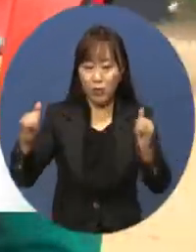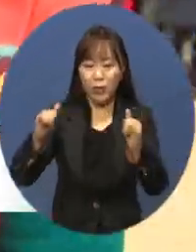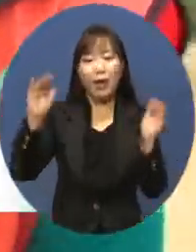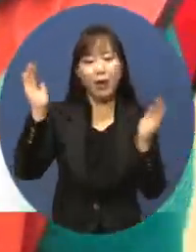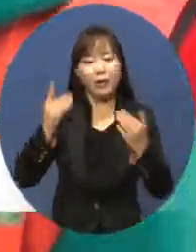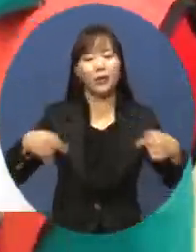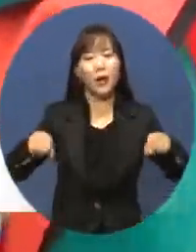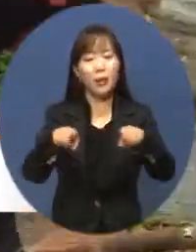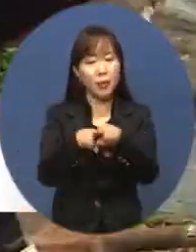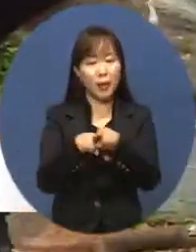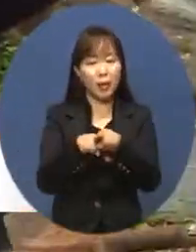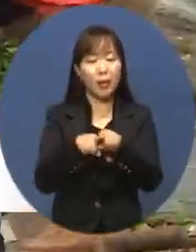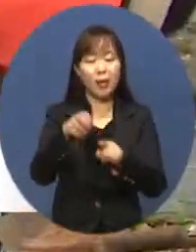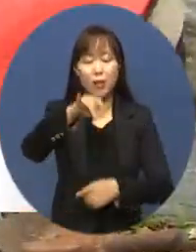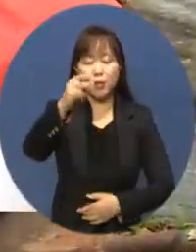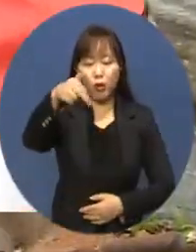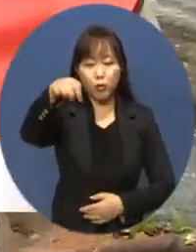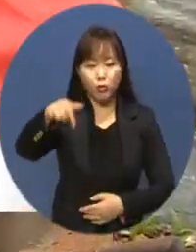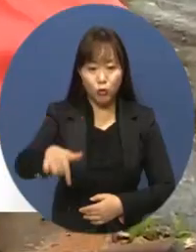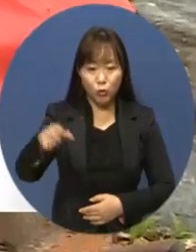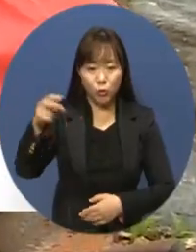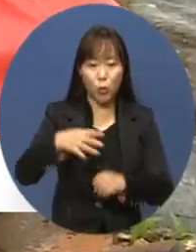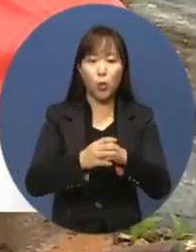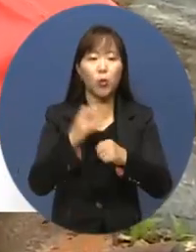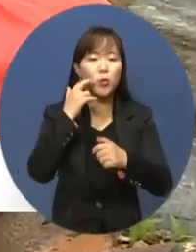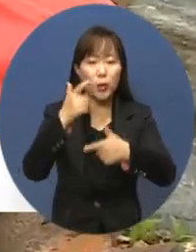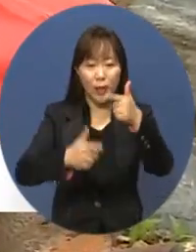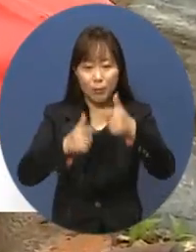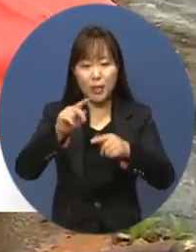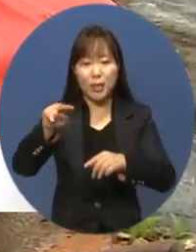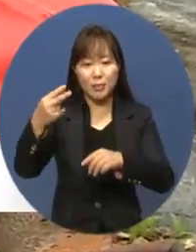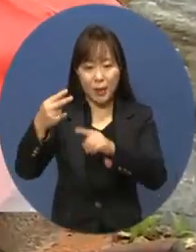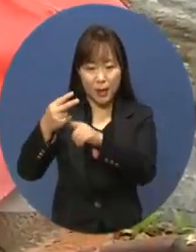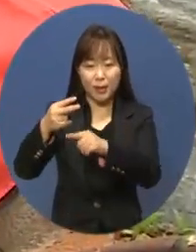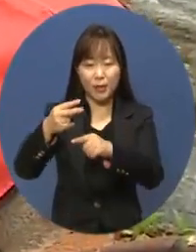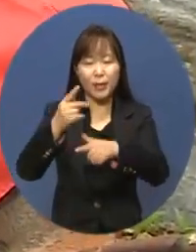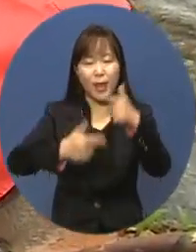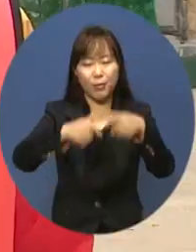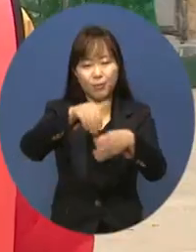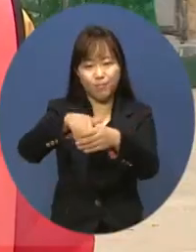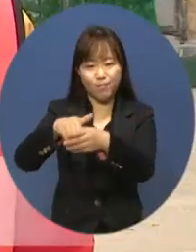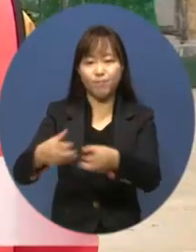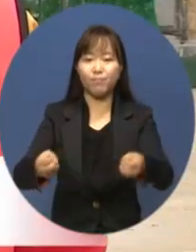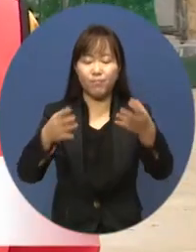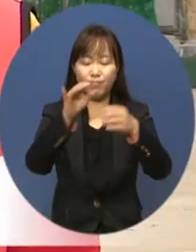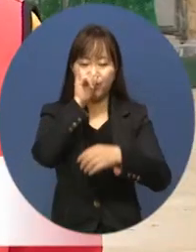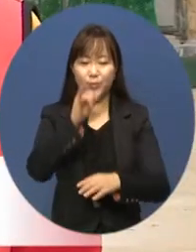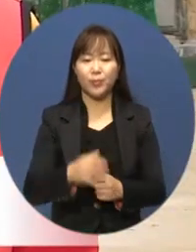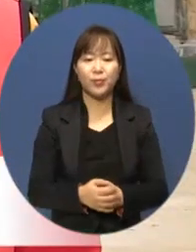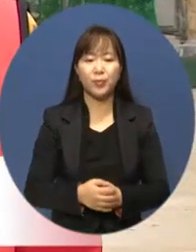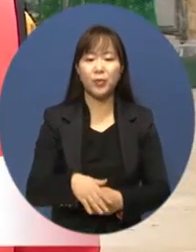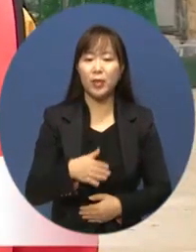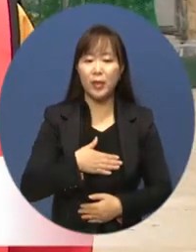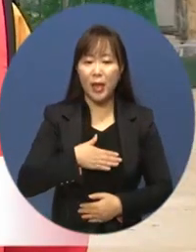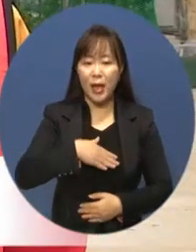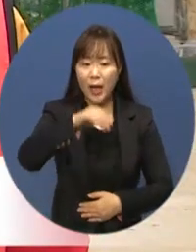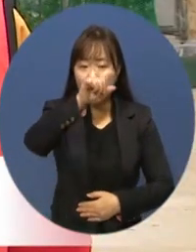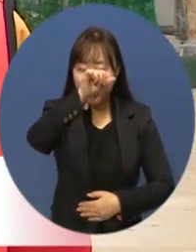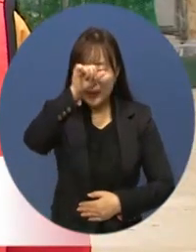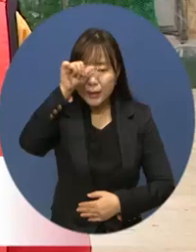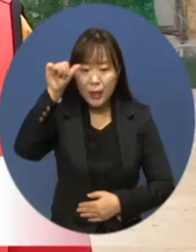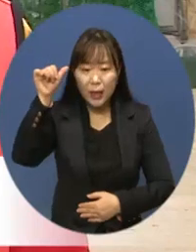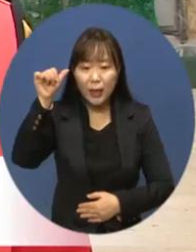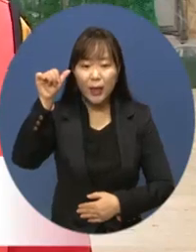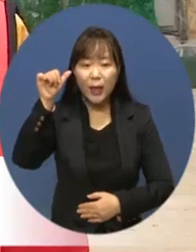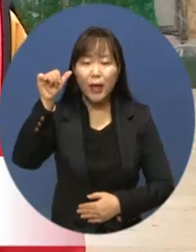유학생들과 함께 철쭉과 소나무 200그루의 식목 행사를 진행했습니다. 내 인생에 나무 한 그루를 한번